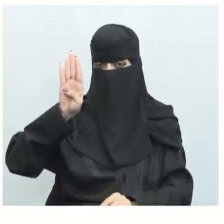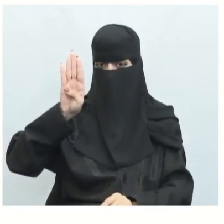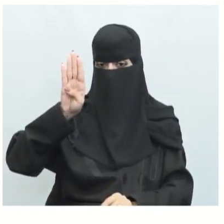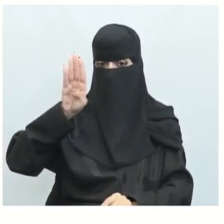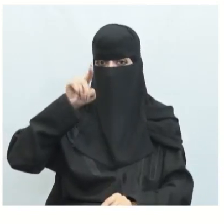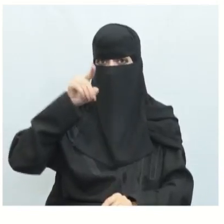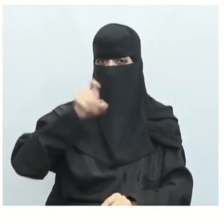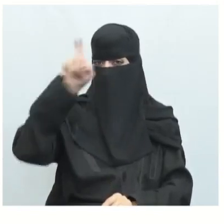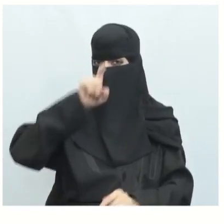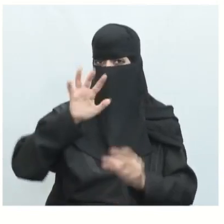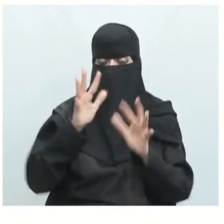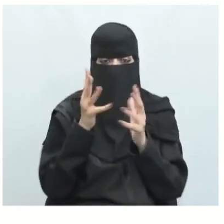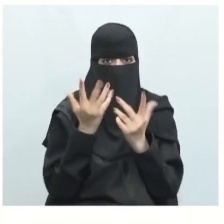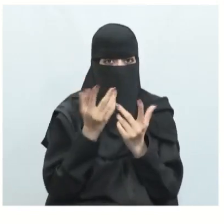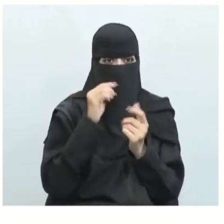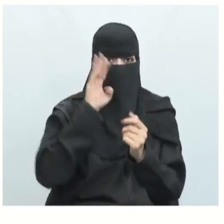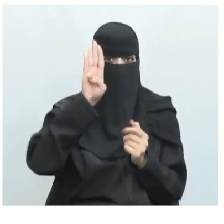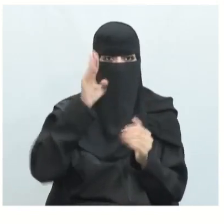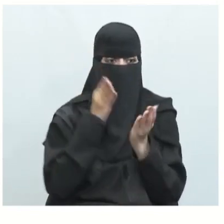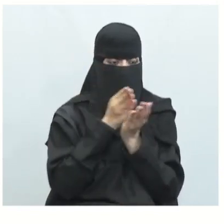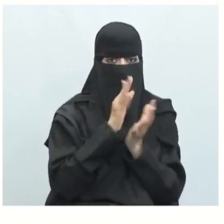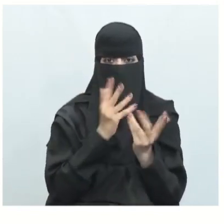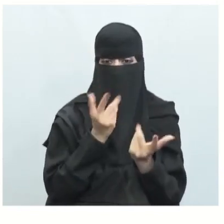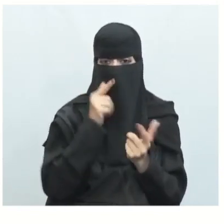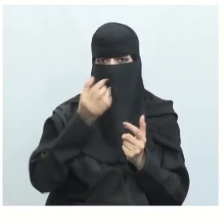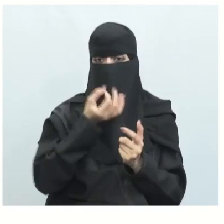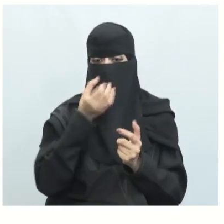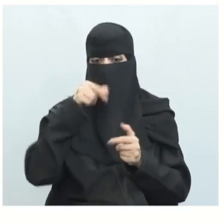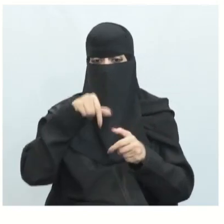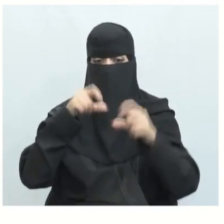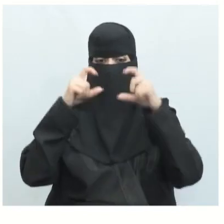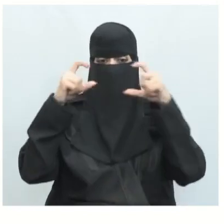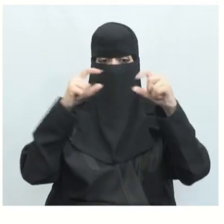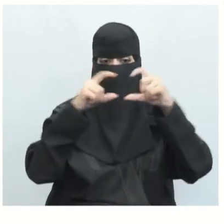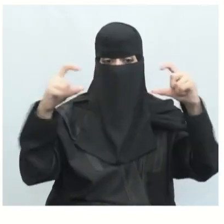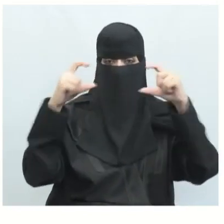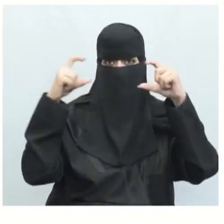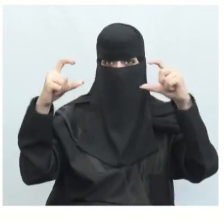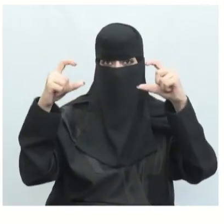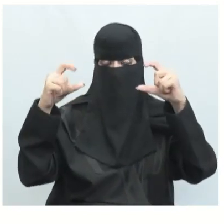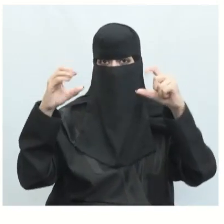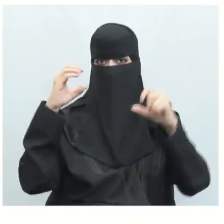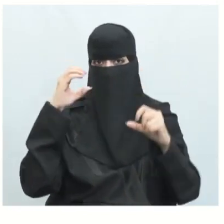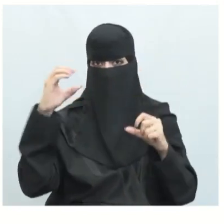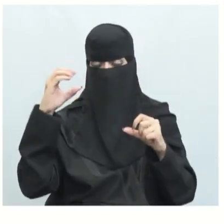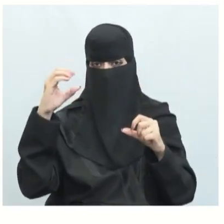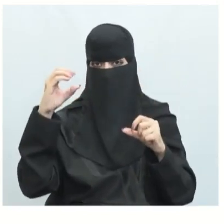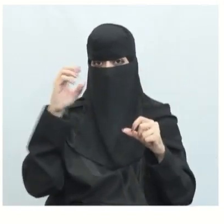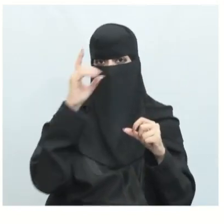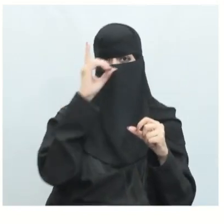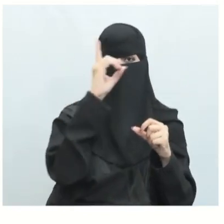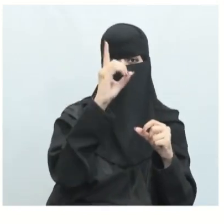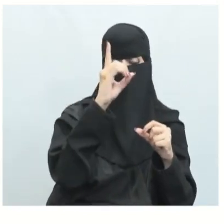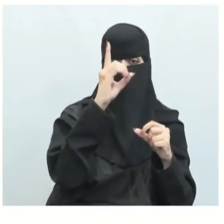وهنا يسال اين ستتجه البي نتحدث عن ما بين القوسين السي والدي